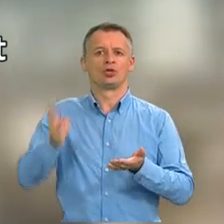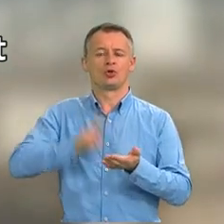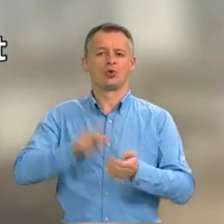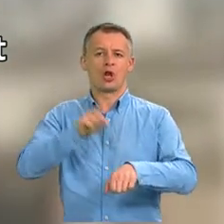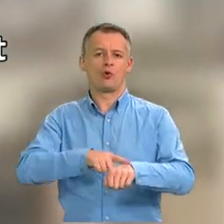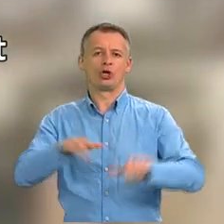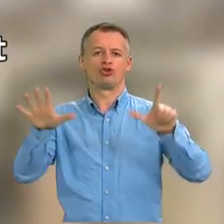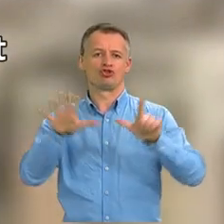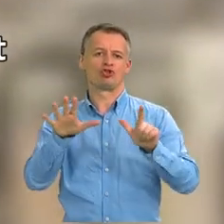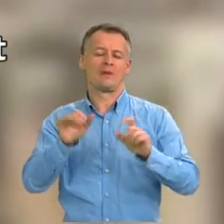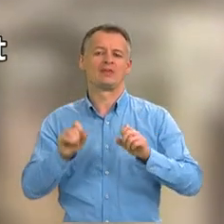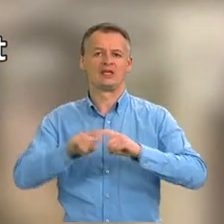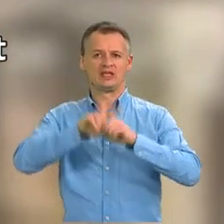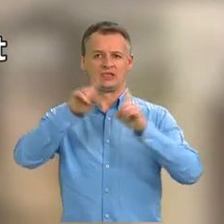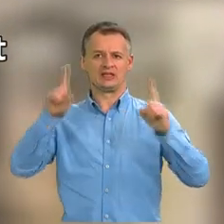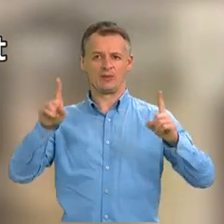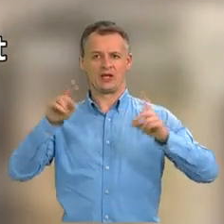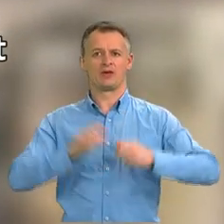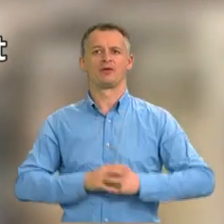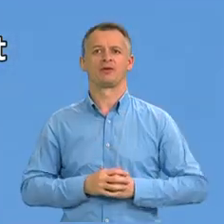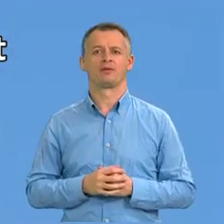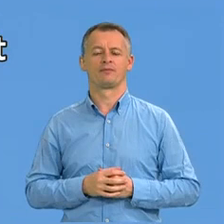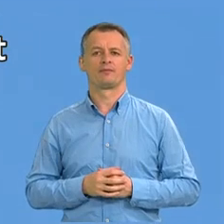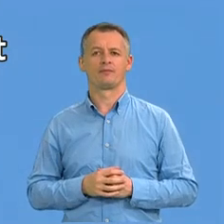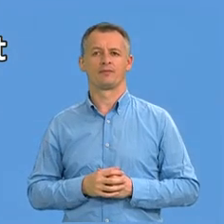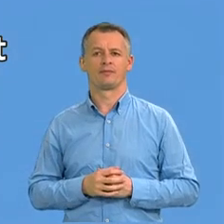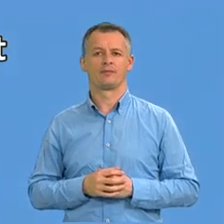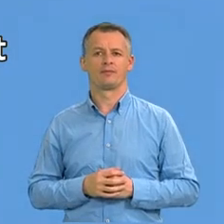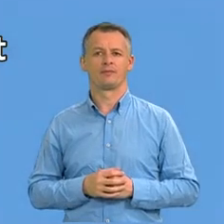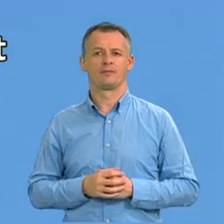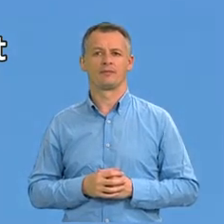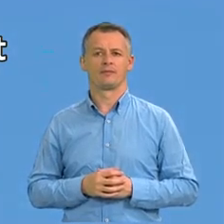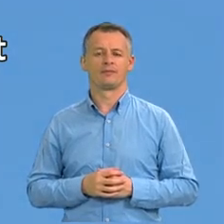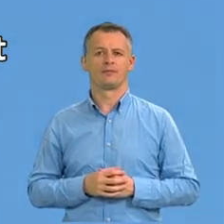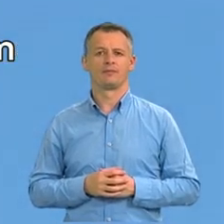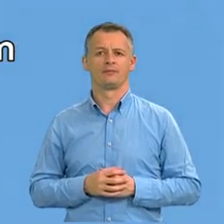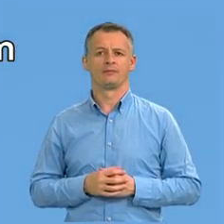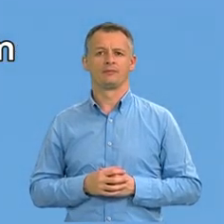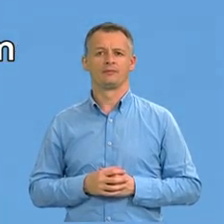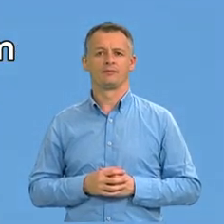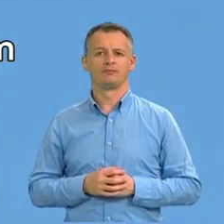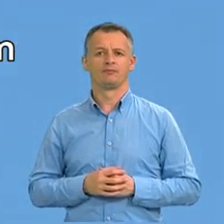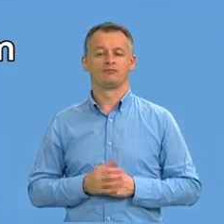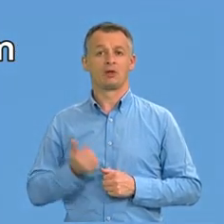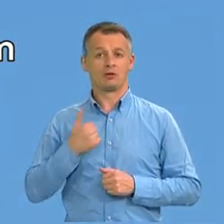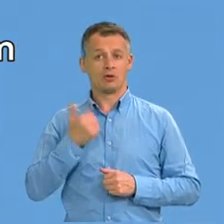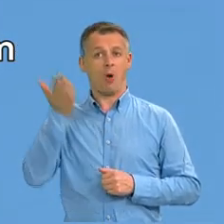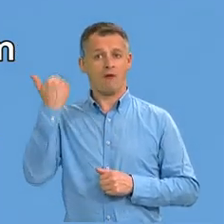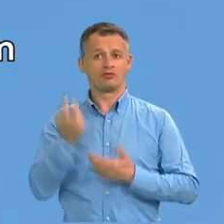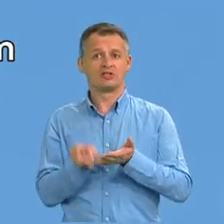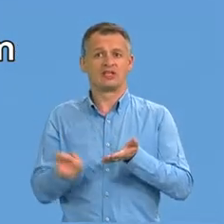day, again, it all started in the morning at 7 a.m. I was